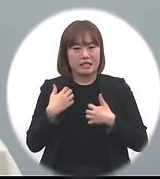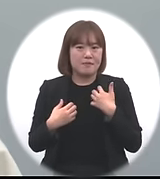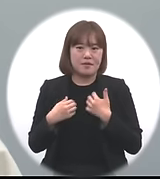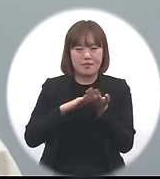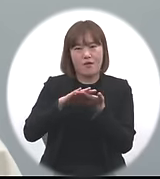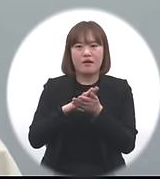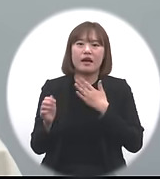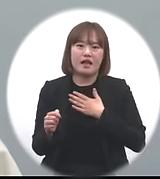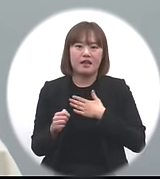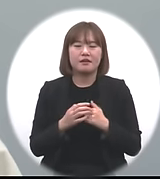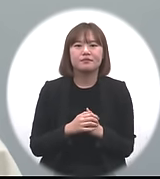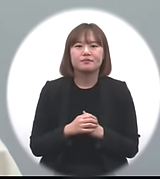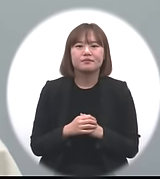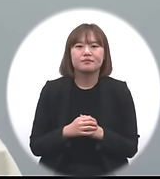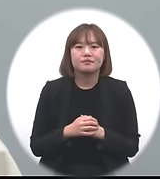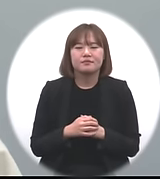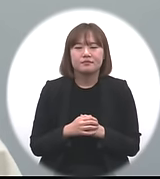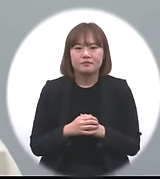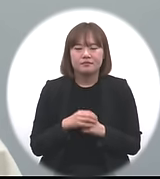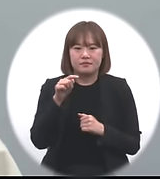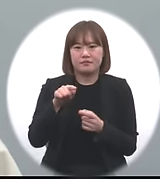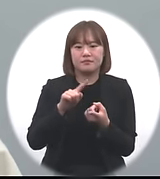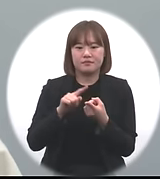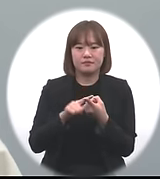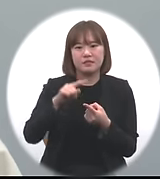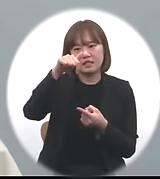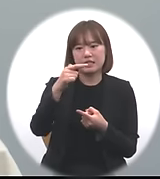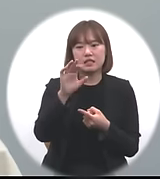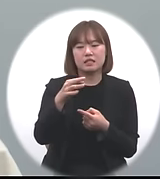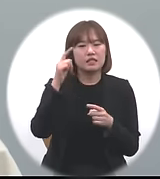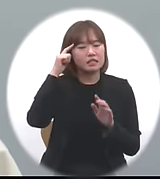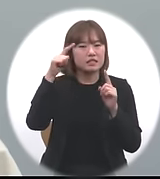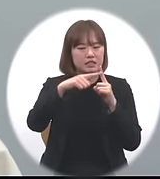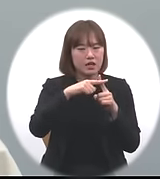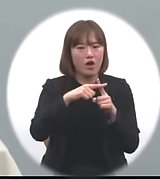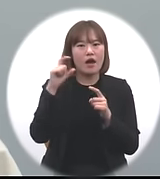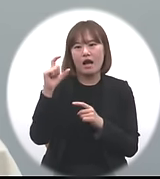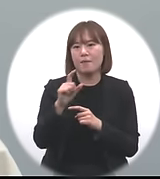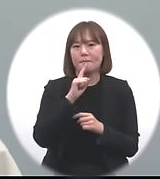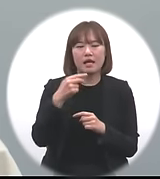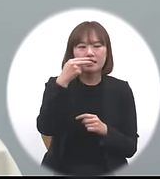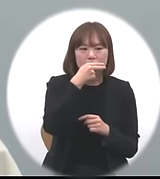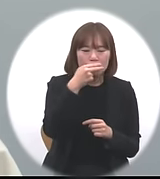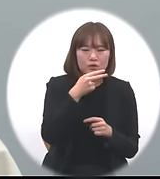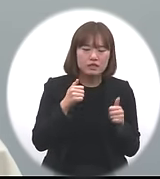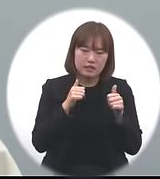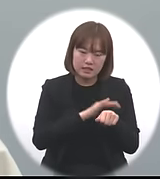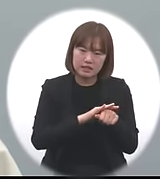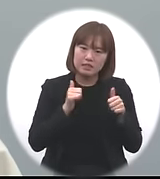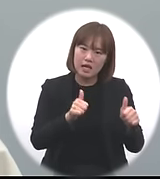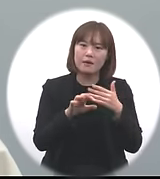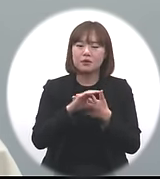놀이를 할수 있거든요. 그걸 우리가 긍정 강화라고 부릅니다. 칫솔질을 하면 좋은 일이 생겨라는 걸 애한테 알려주는